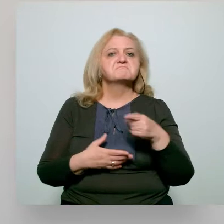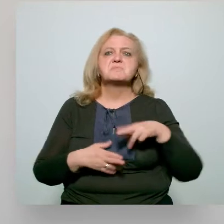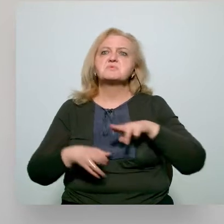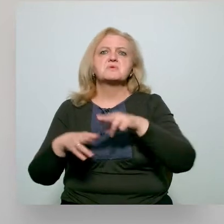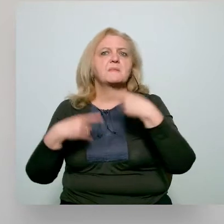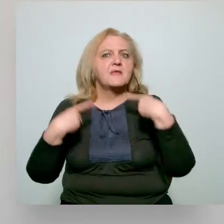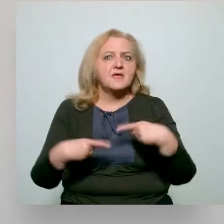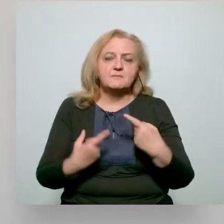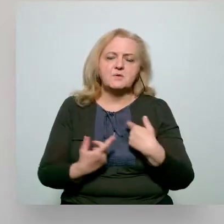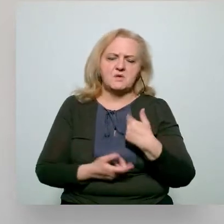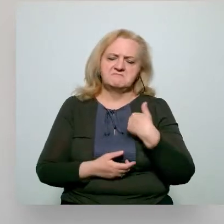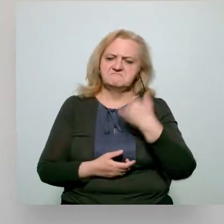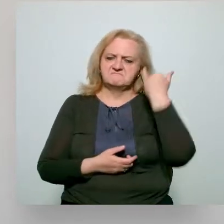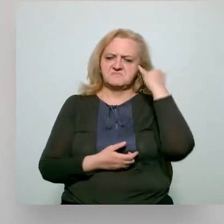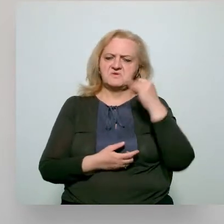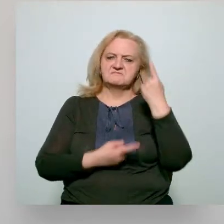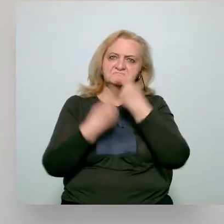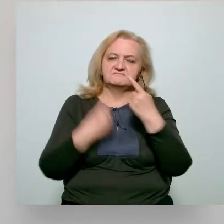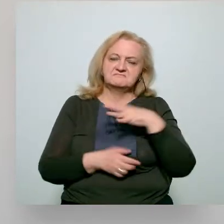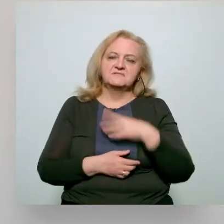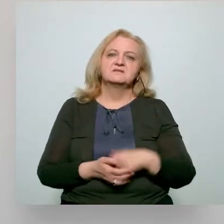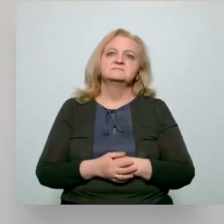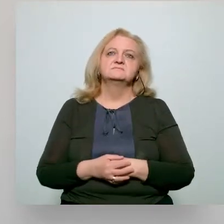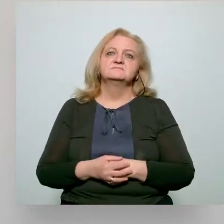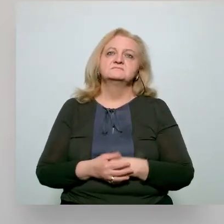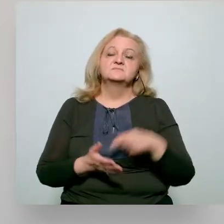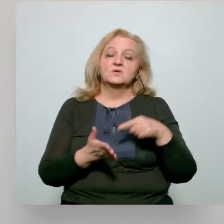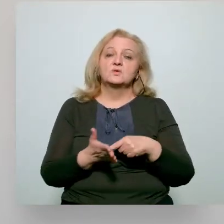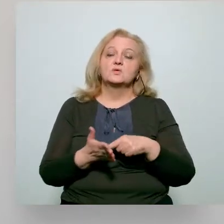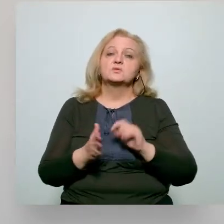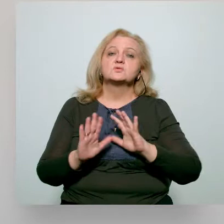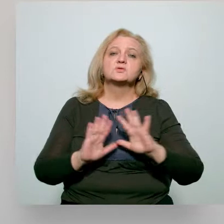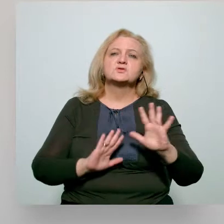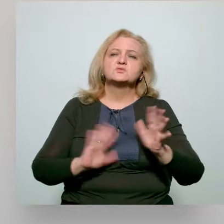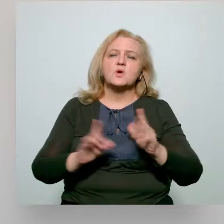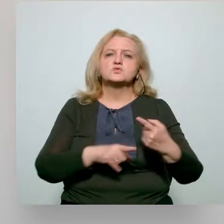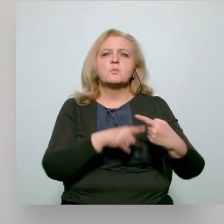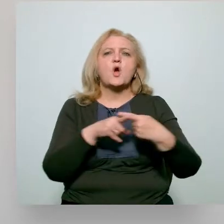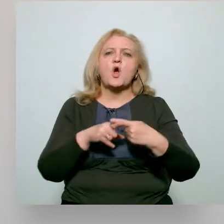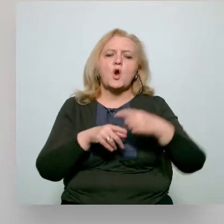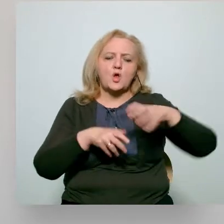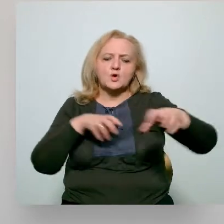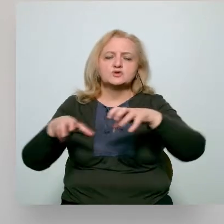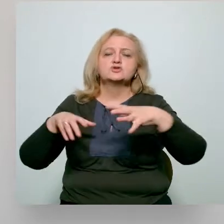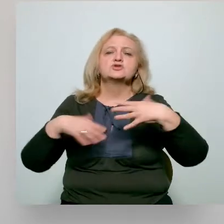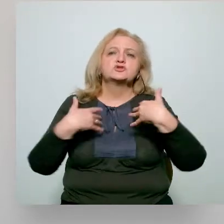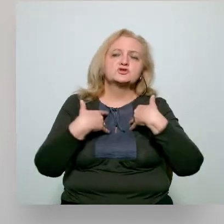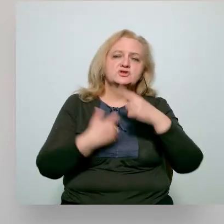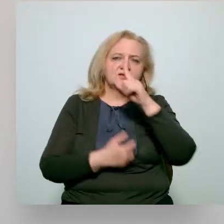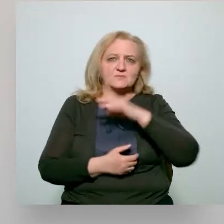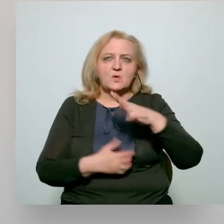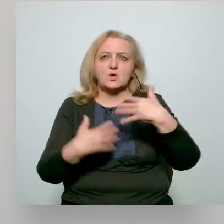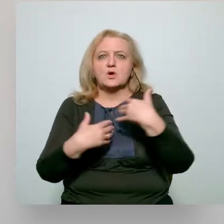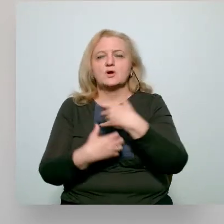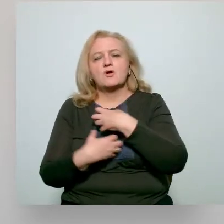powodów. Nie uwzględniłem inercji tych mechanizmów kolonialnych względem życia społeczno-gospodarczego